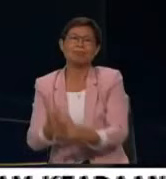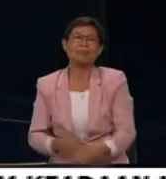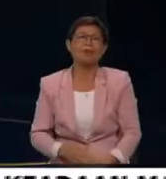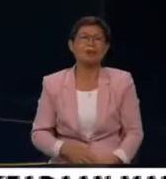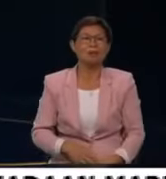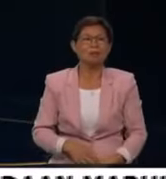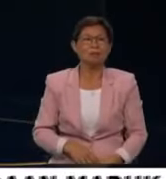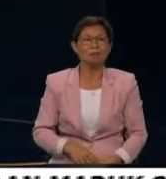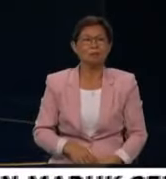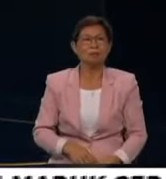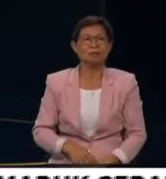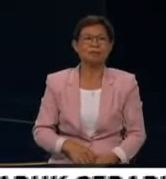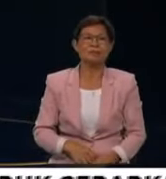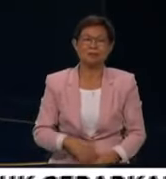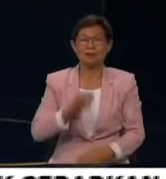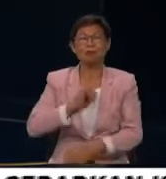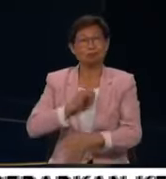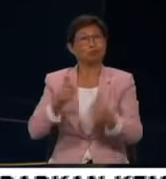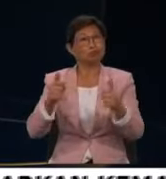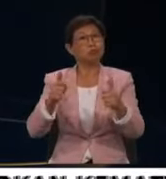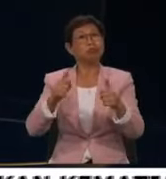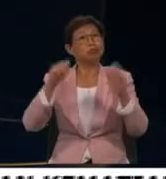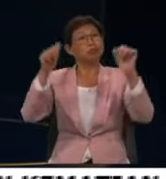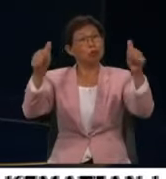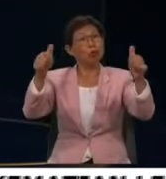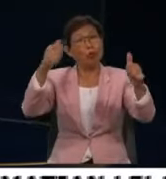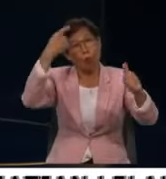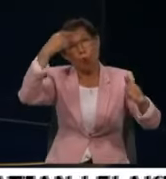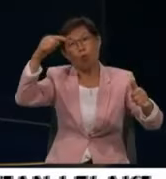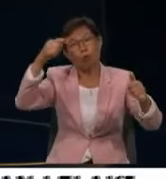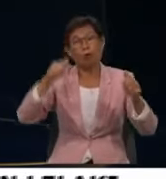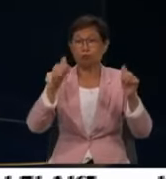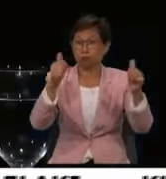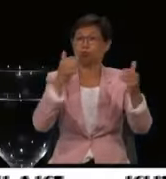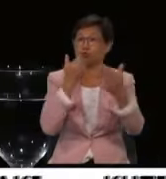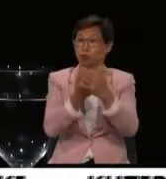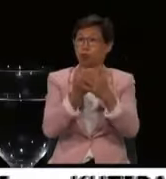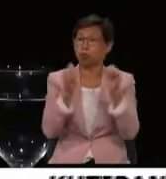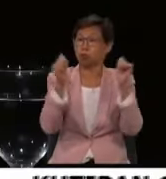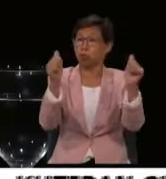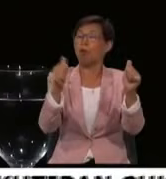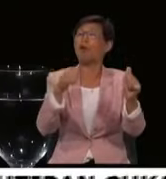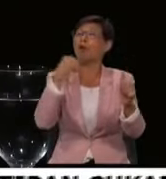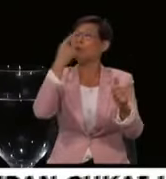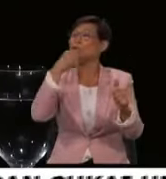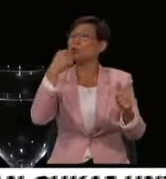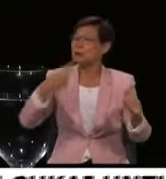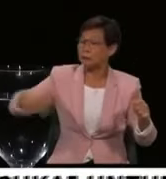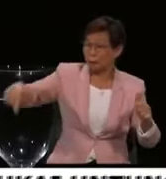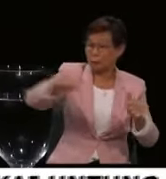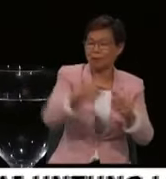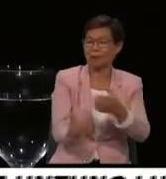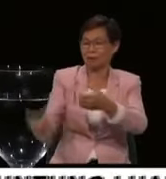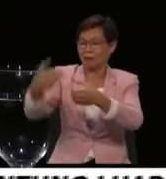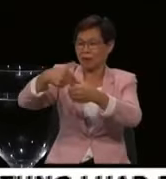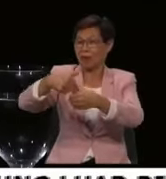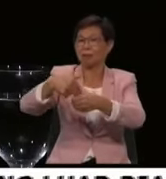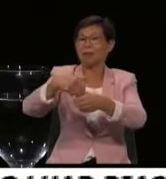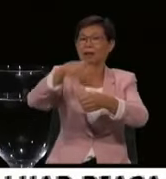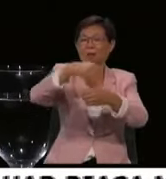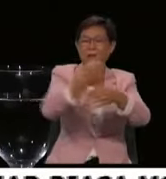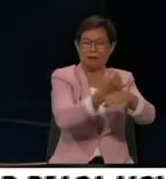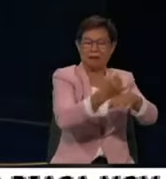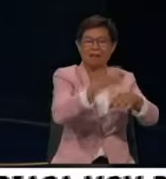itu saya kira aa agak promising dan menjanjikan untuk mereka yang aa apa bergiat dalam industri ini. Ini ini